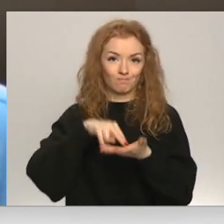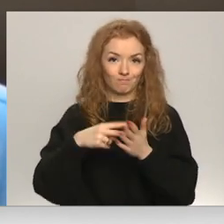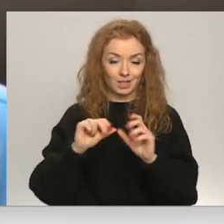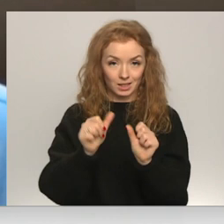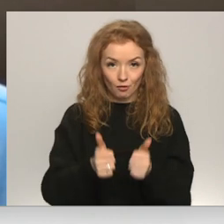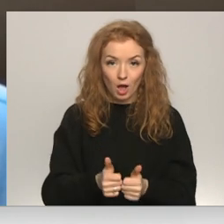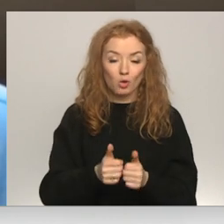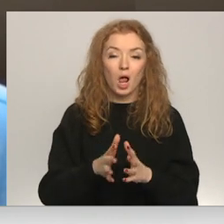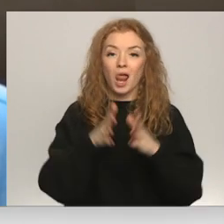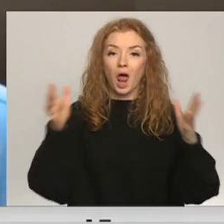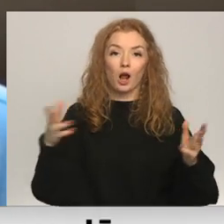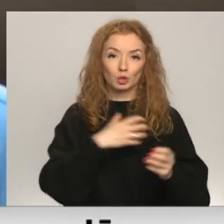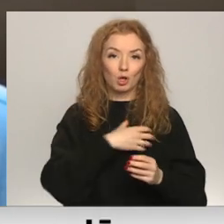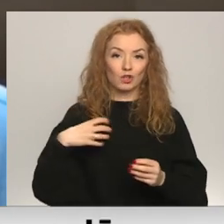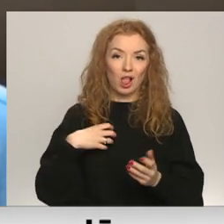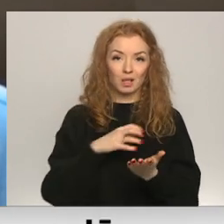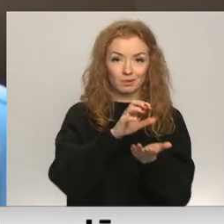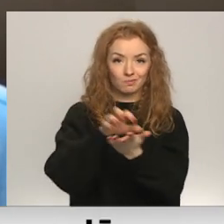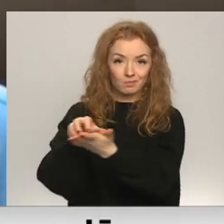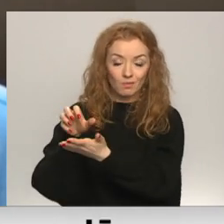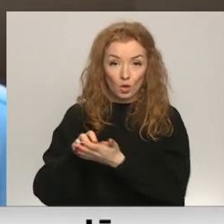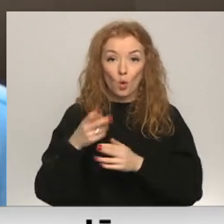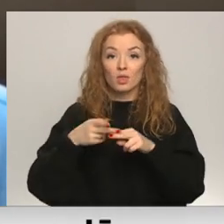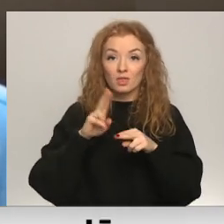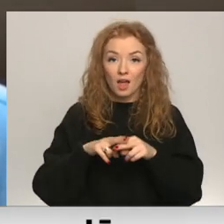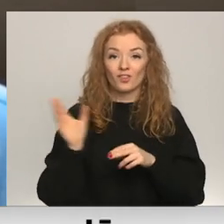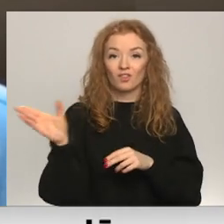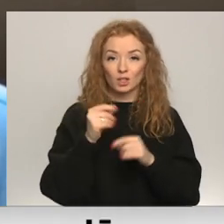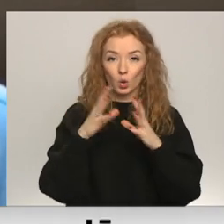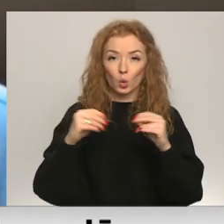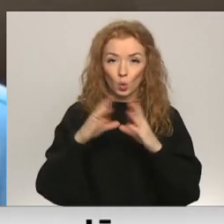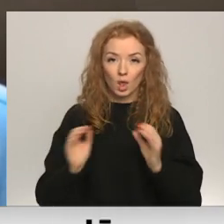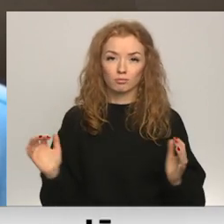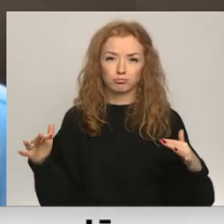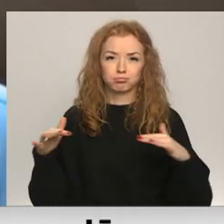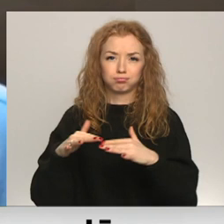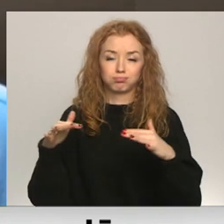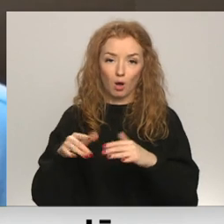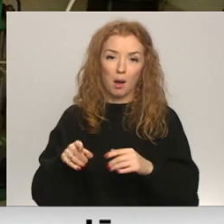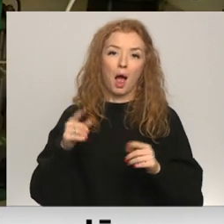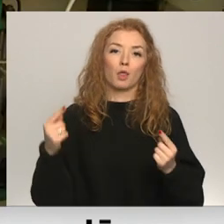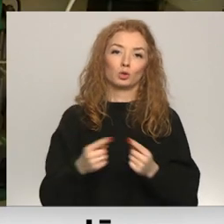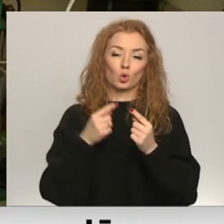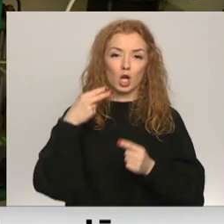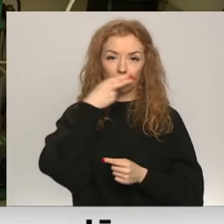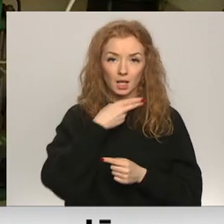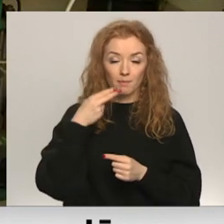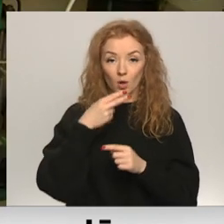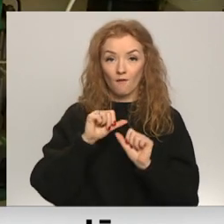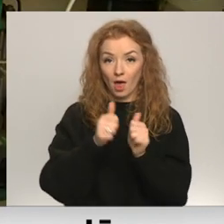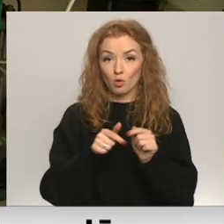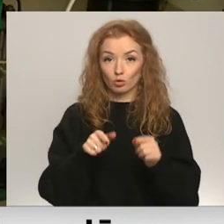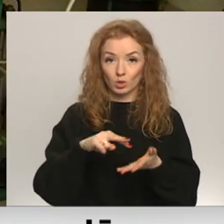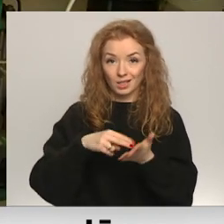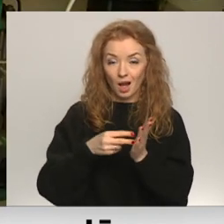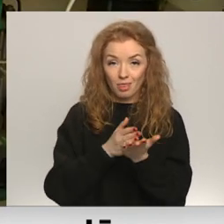lielāko pašvaldību ietveros, kur tad visas dūņas no mazajām iekārtām tiek koncentrētas un pilnvērtīgi apsaimniekotas. Veidojot šo stratēģiju, šī